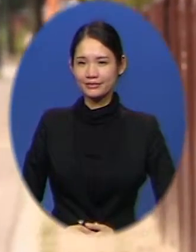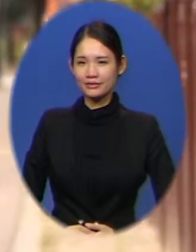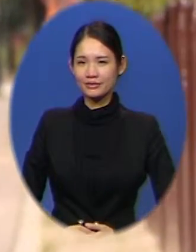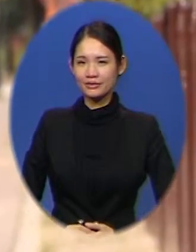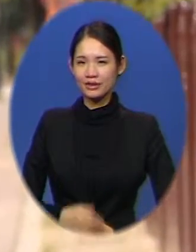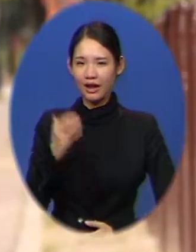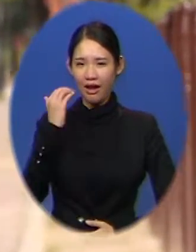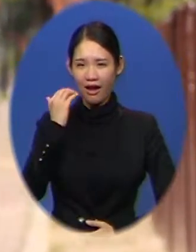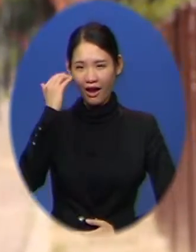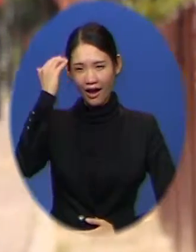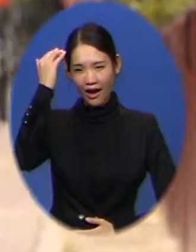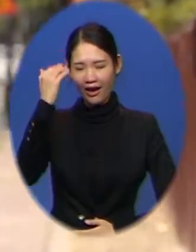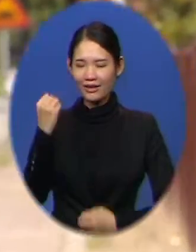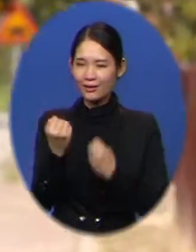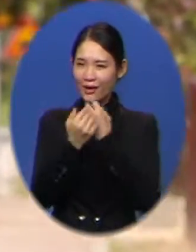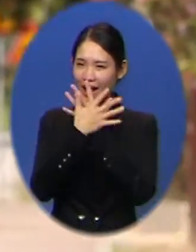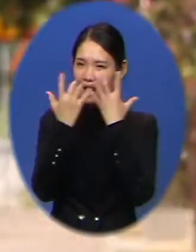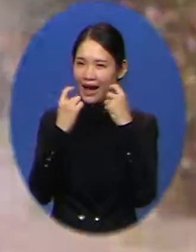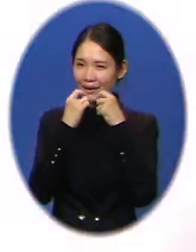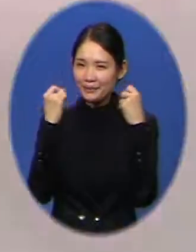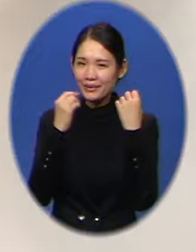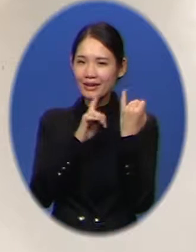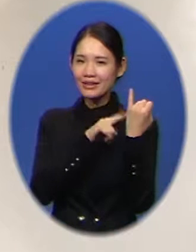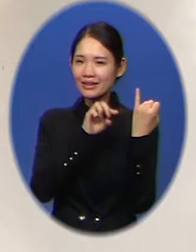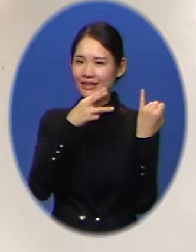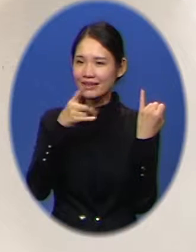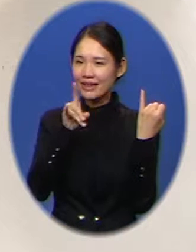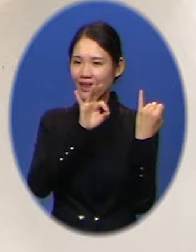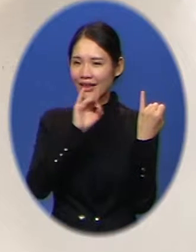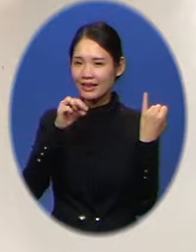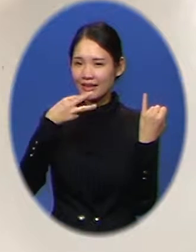큰키의 환한 미소가 인상적인 테일러,